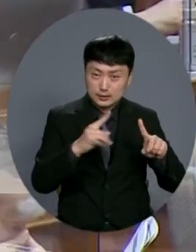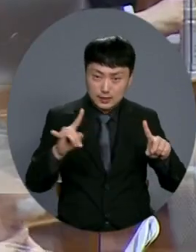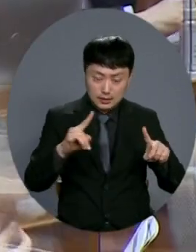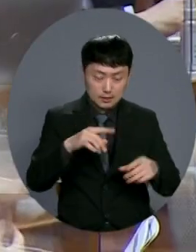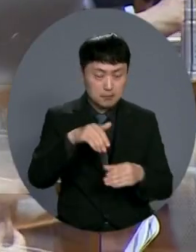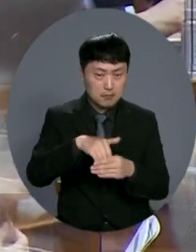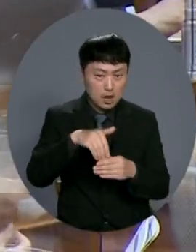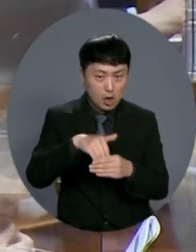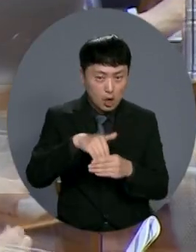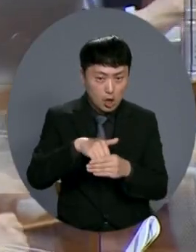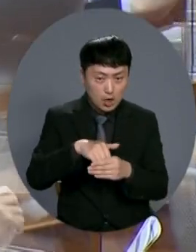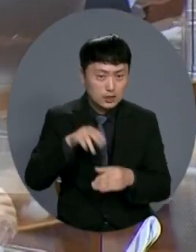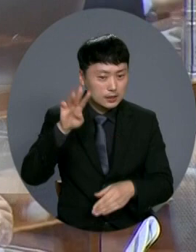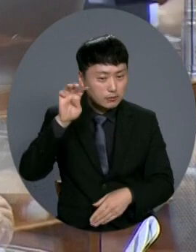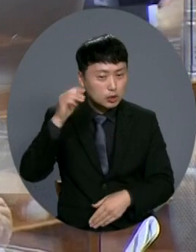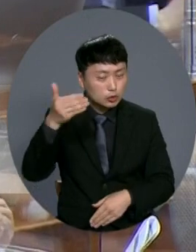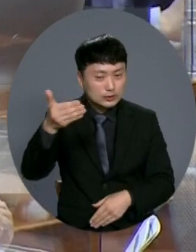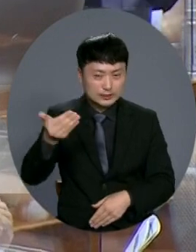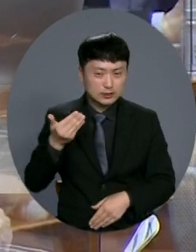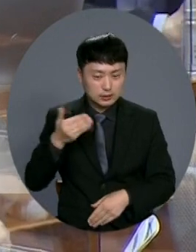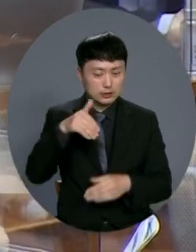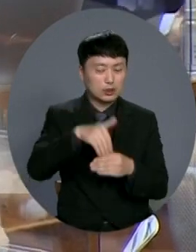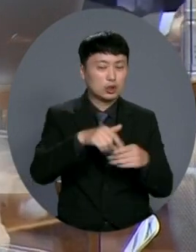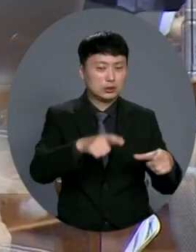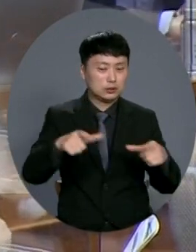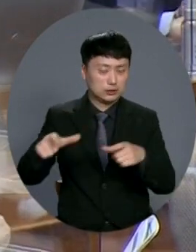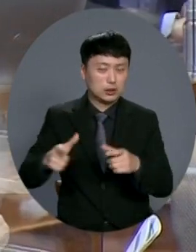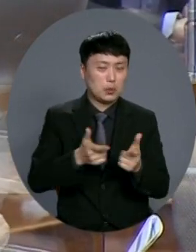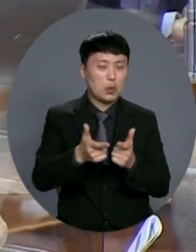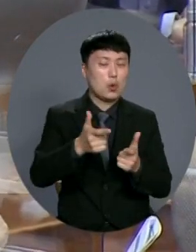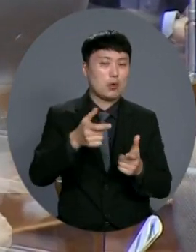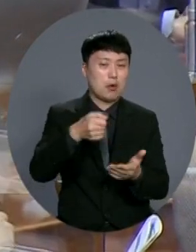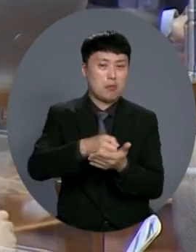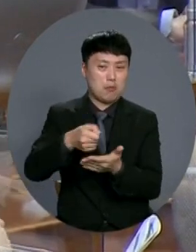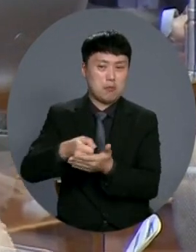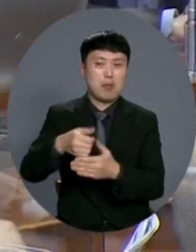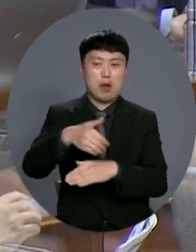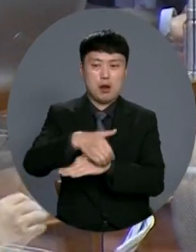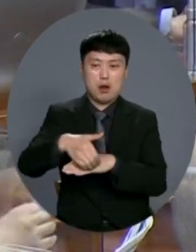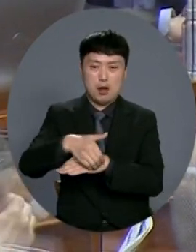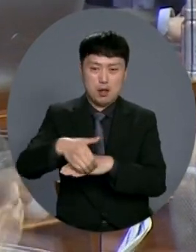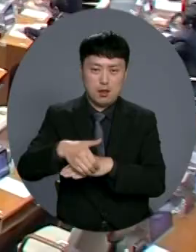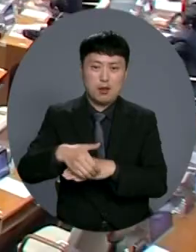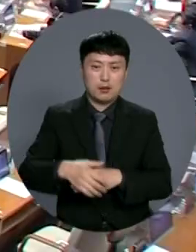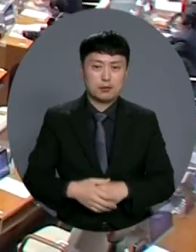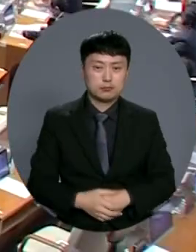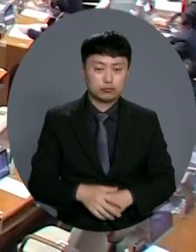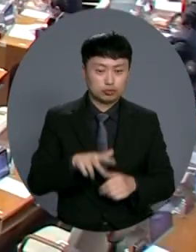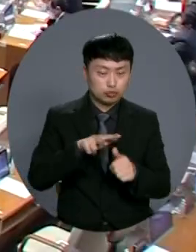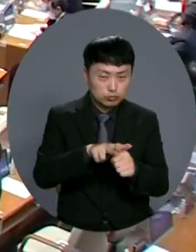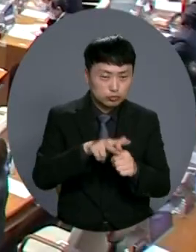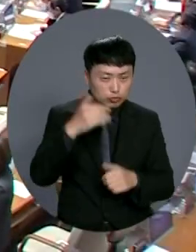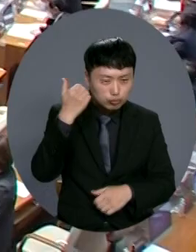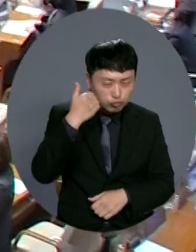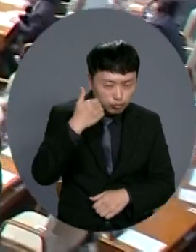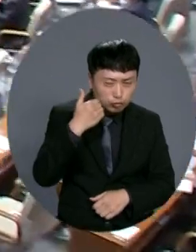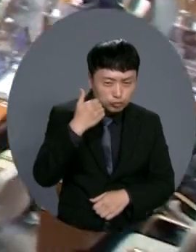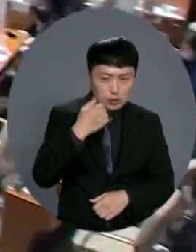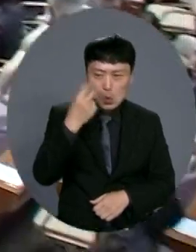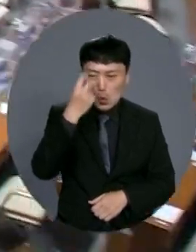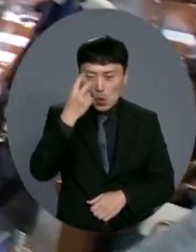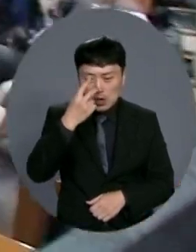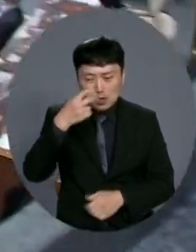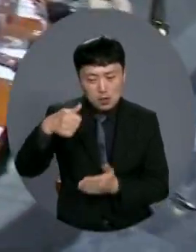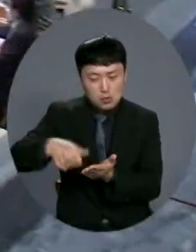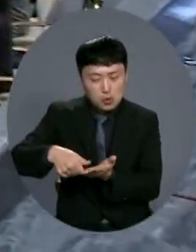선거 39일 앞두고 가으로 선거구를 정하기도 했습니다 후보자를 충분히 검토할 수 있게 유권자에